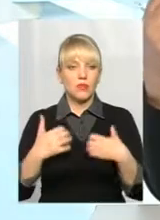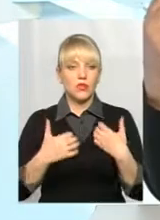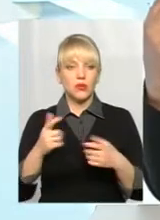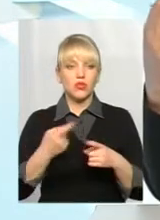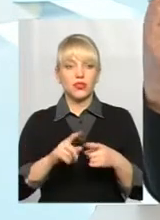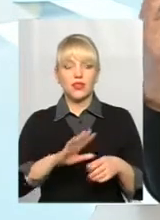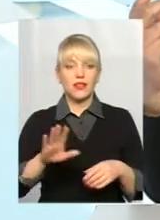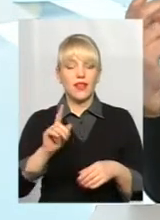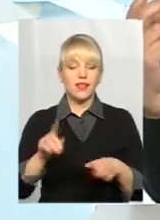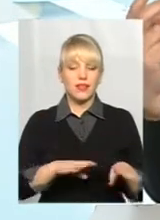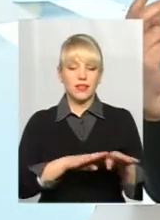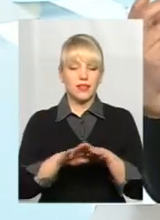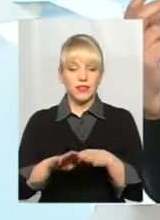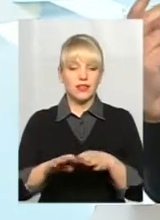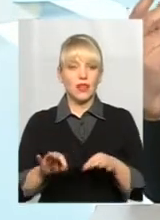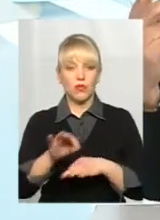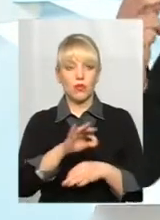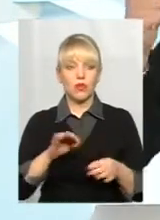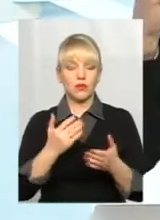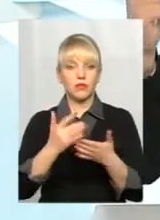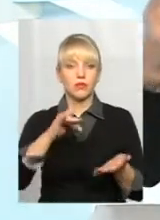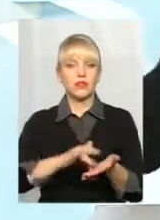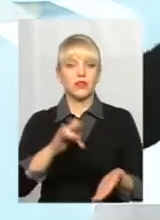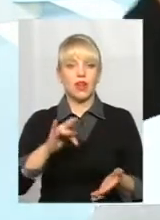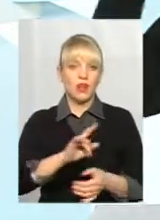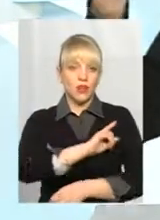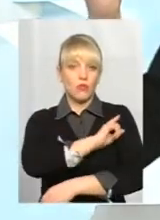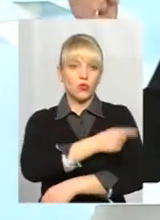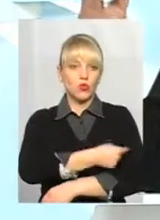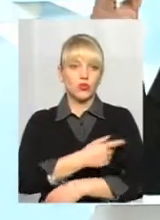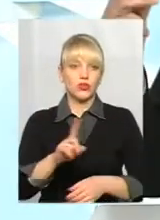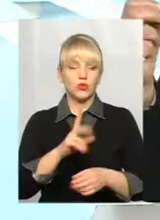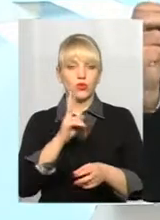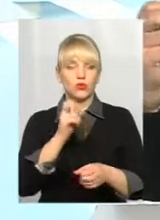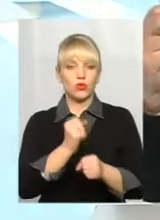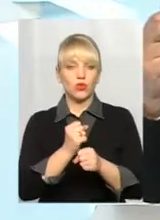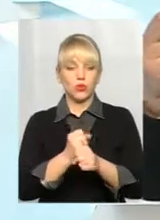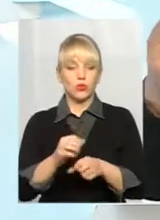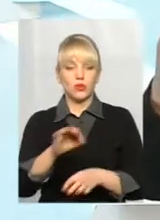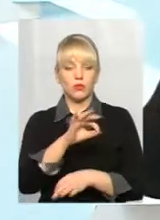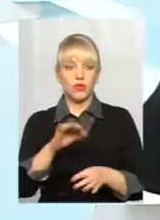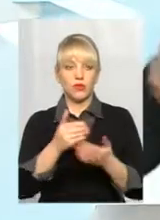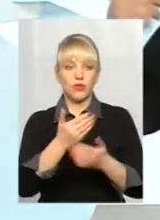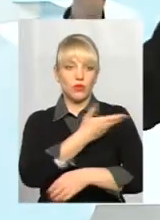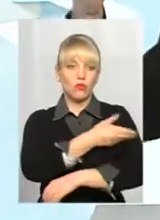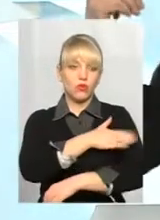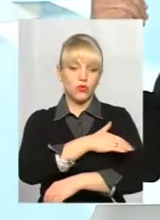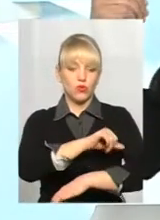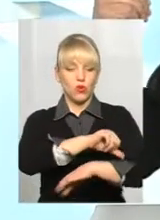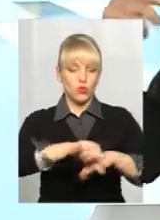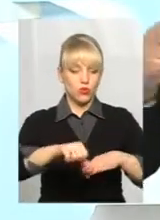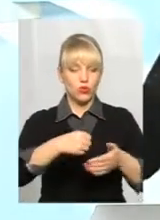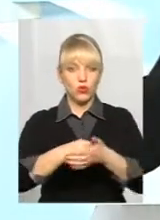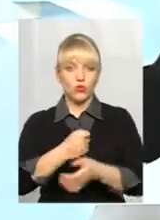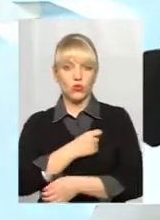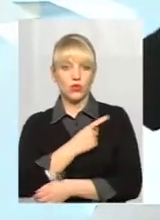не єдиний проєктний інститут, там якийсь центральний, потужний робить проєкт від польського кордону до Одеси,